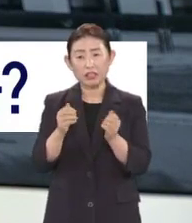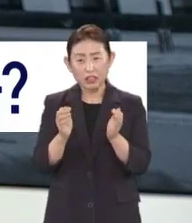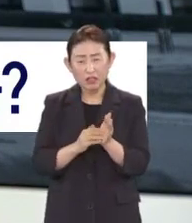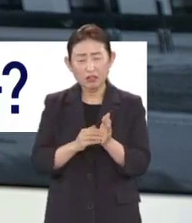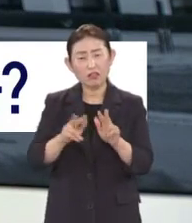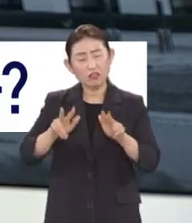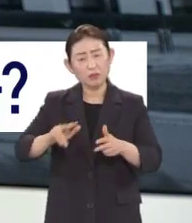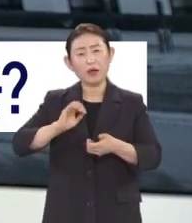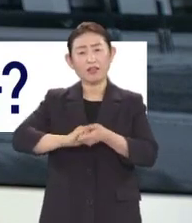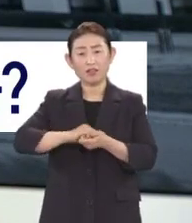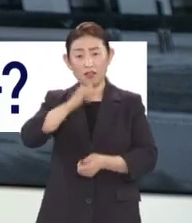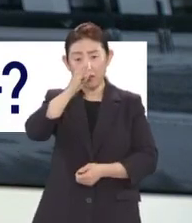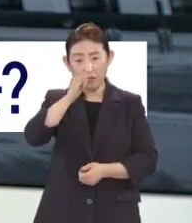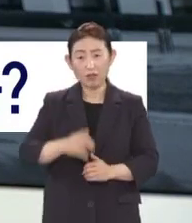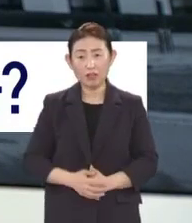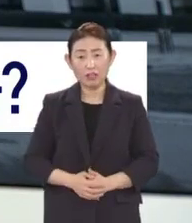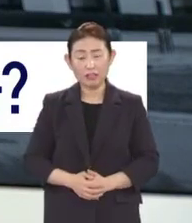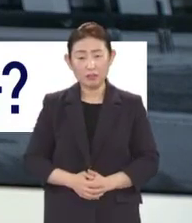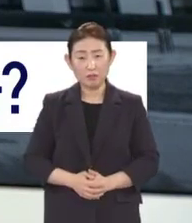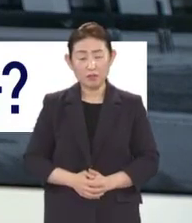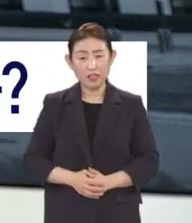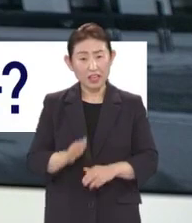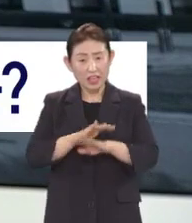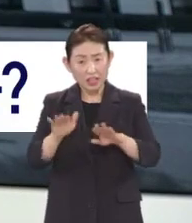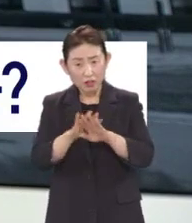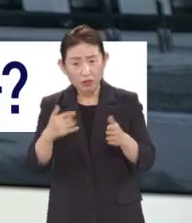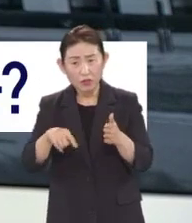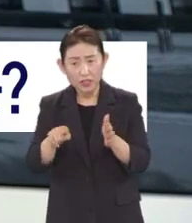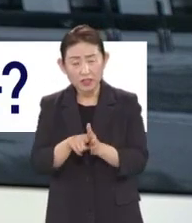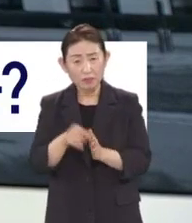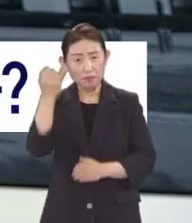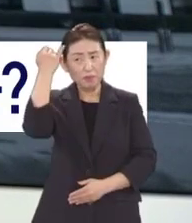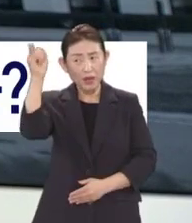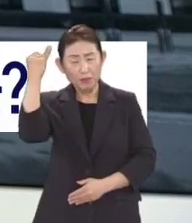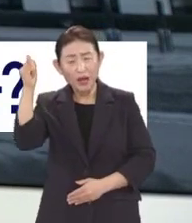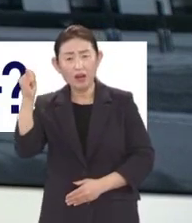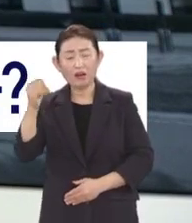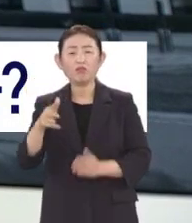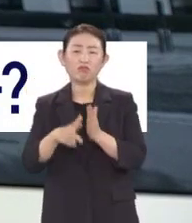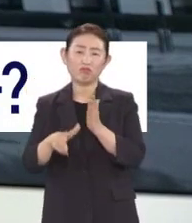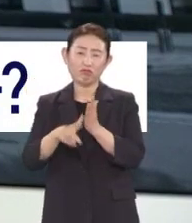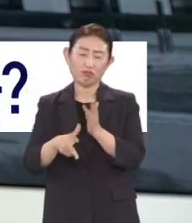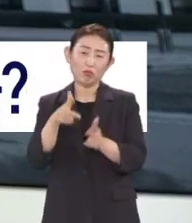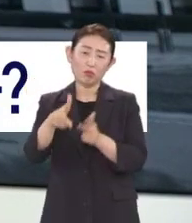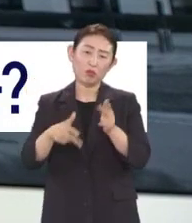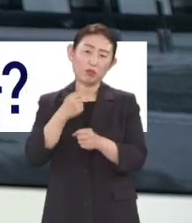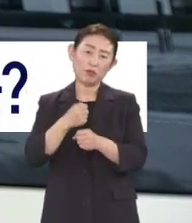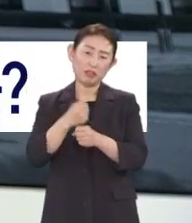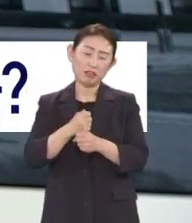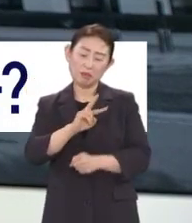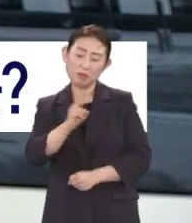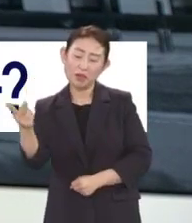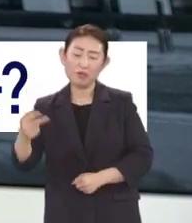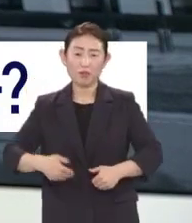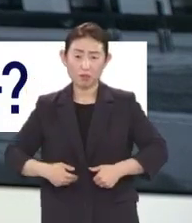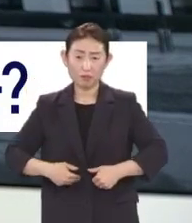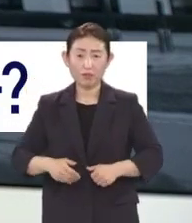한계에 도달한 것 같습니다. 이걸 벗어나기 위해서는 이제 창의적인 제조업으로 이제 전환을 해야